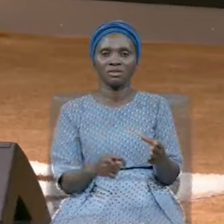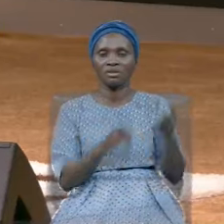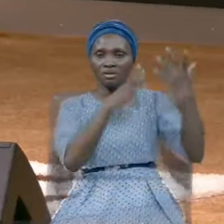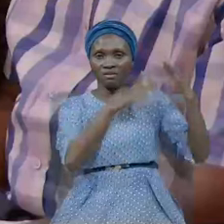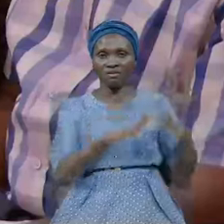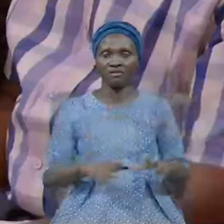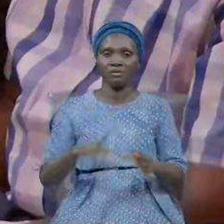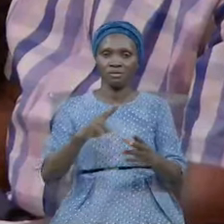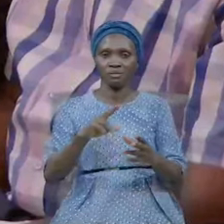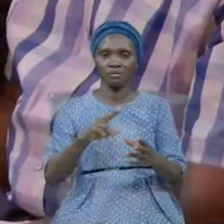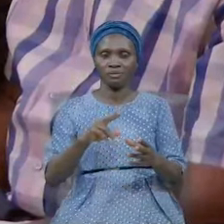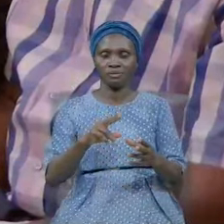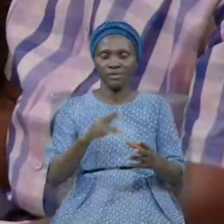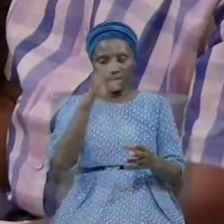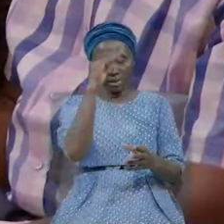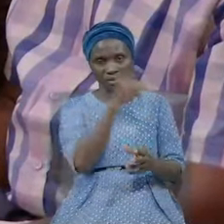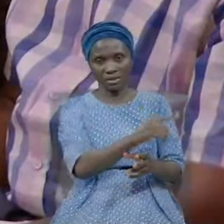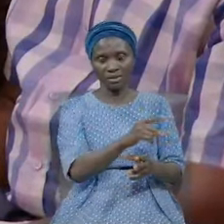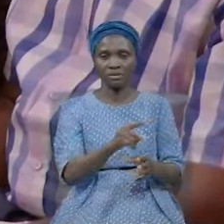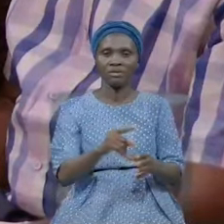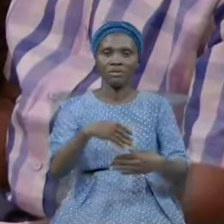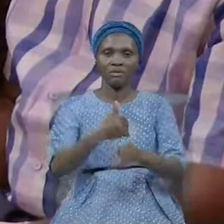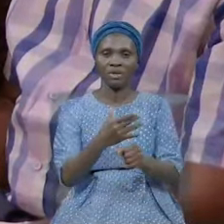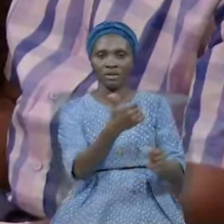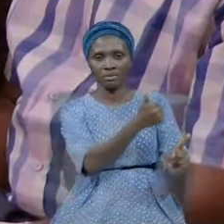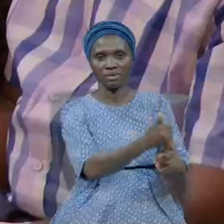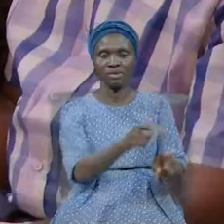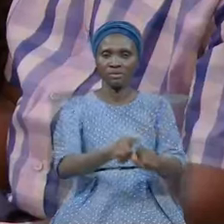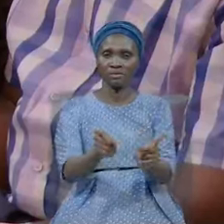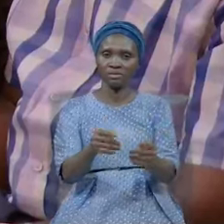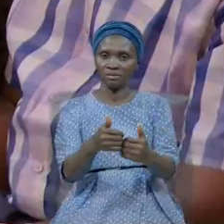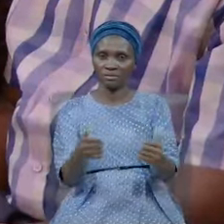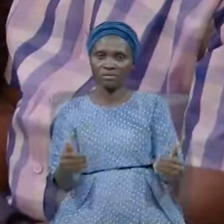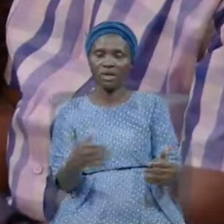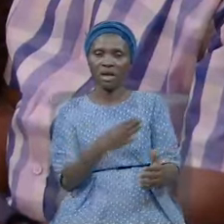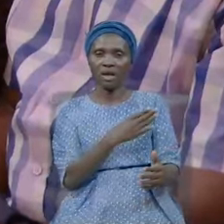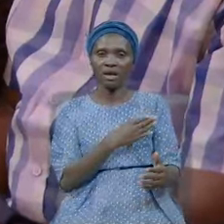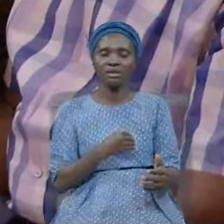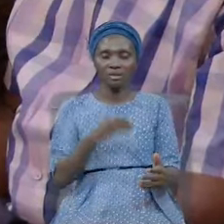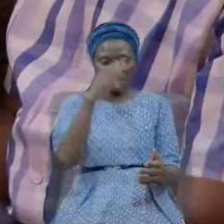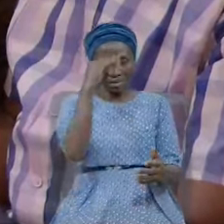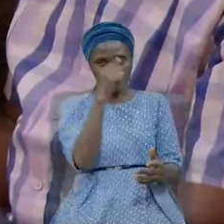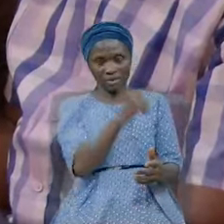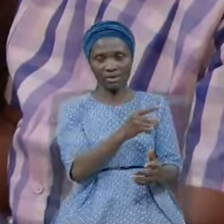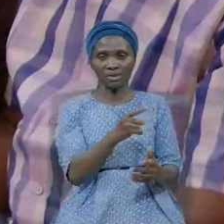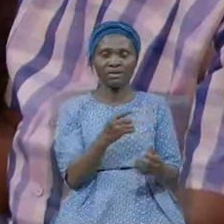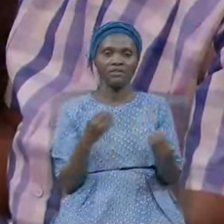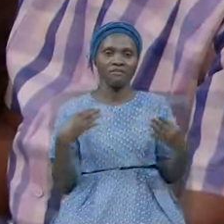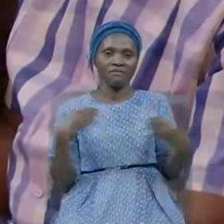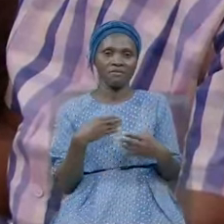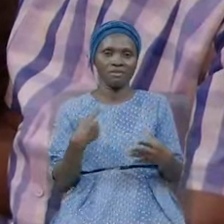gens. Noé s'était distingué parce qu'il a entendu la parole et il craignait le jugement et